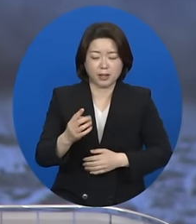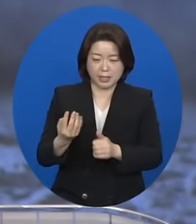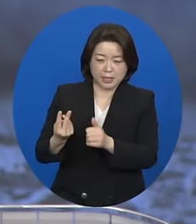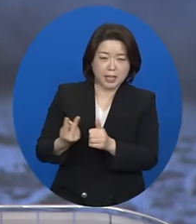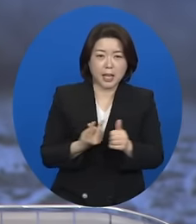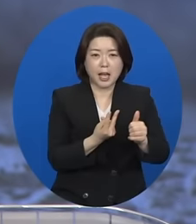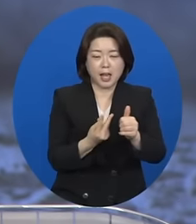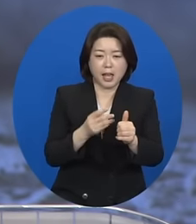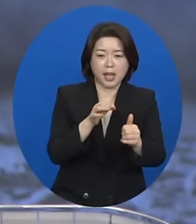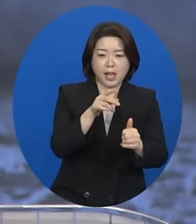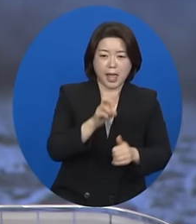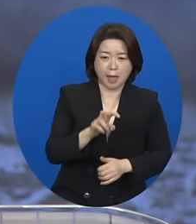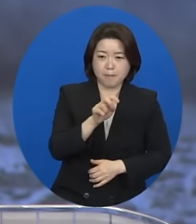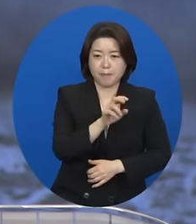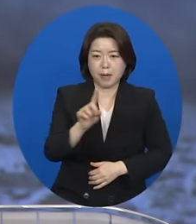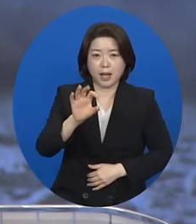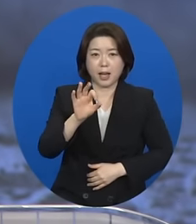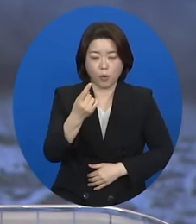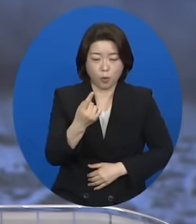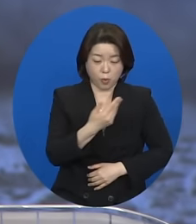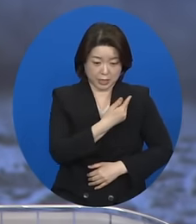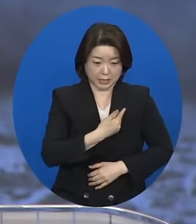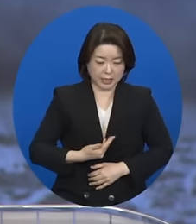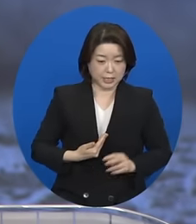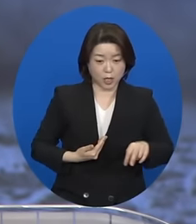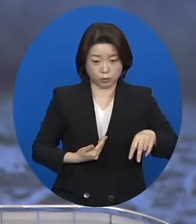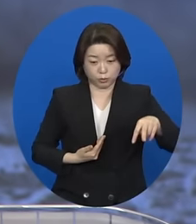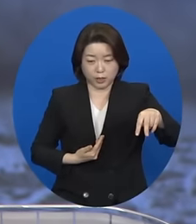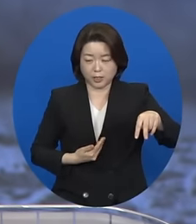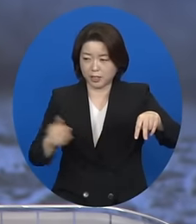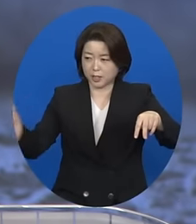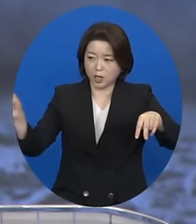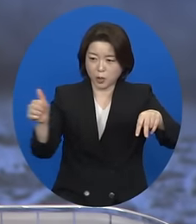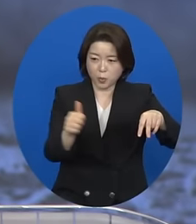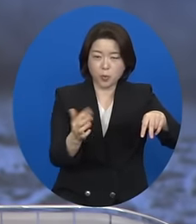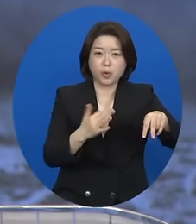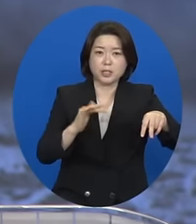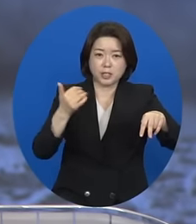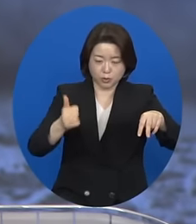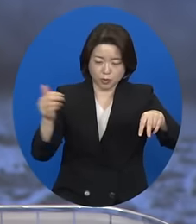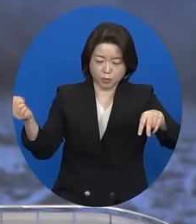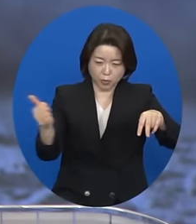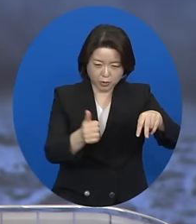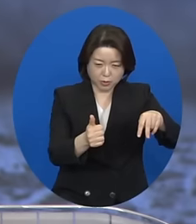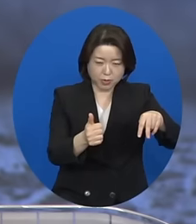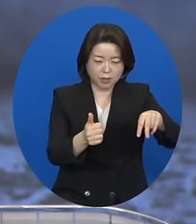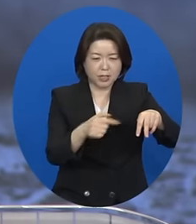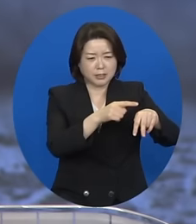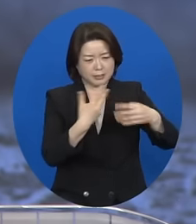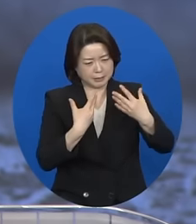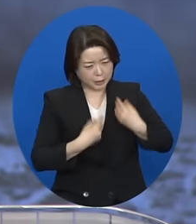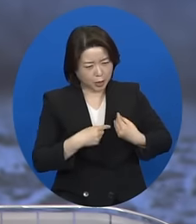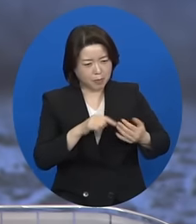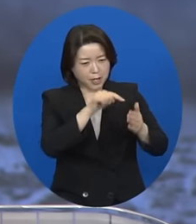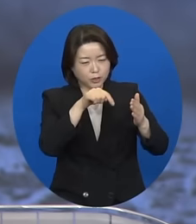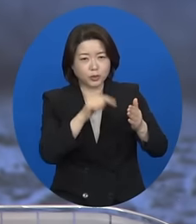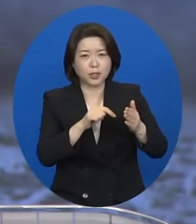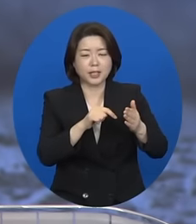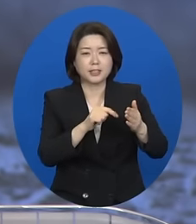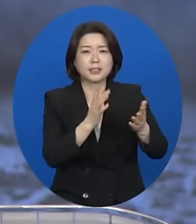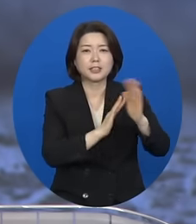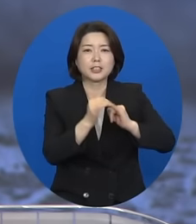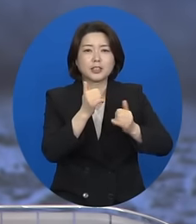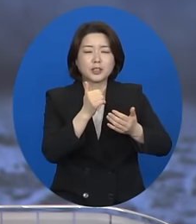제자들에게 다가가셔서 낙심과 절망 중에 있던 제자들에게 주님이 가셔서 뭐 하셨습니까 성찬을 베풀어